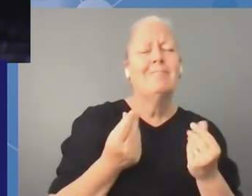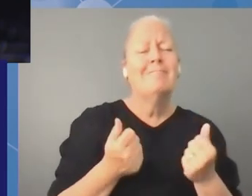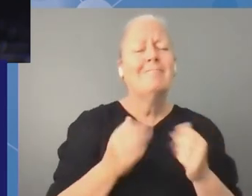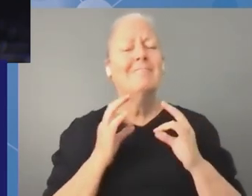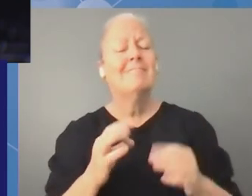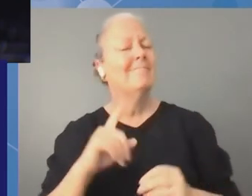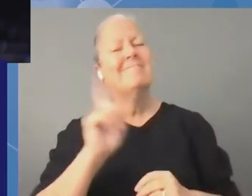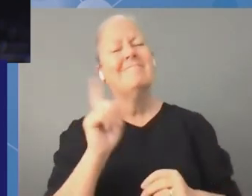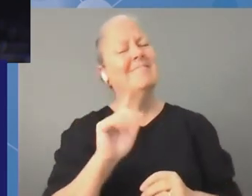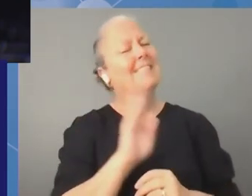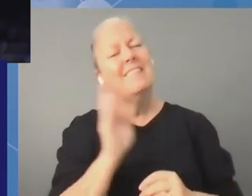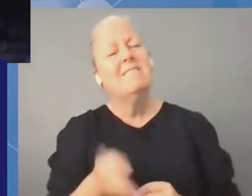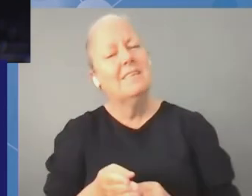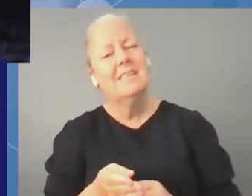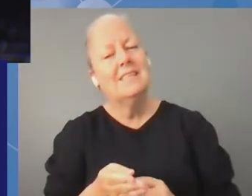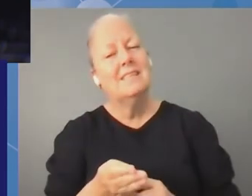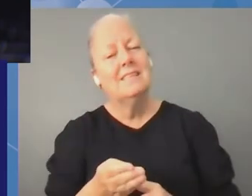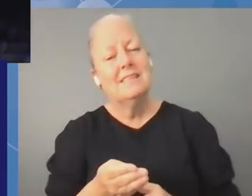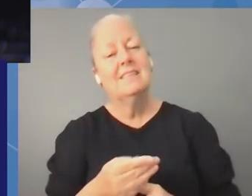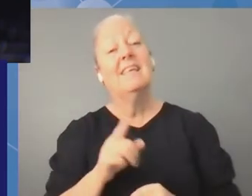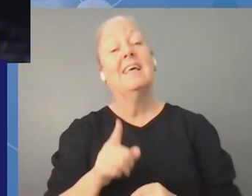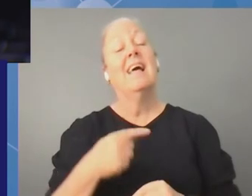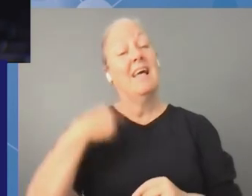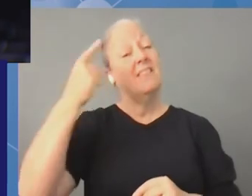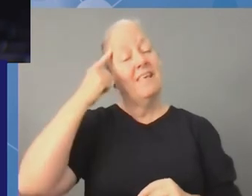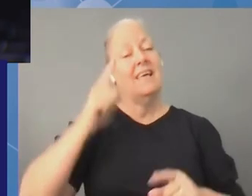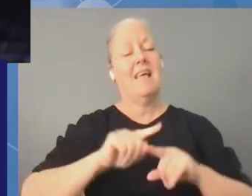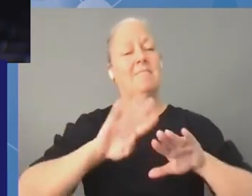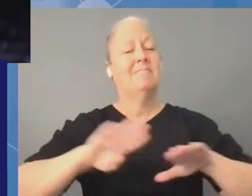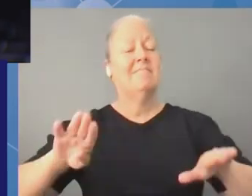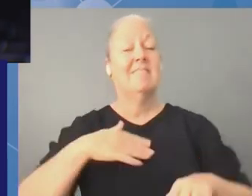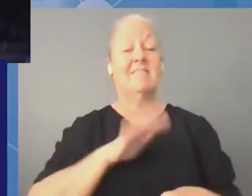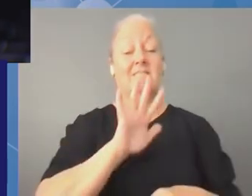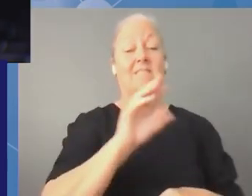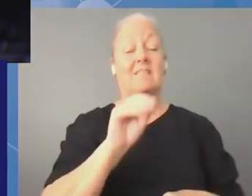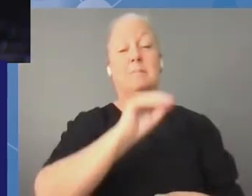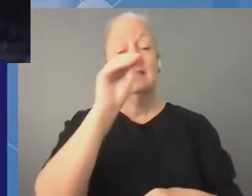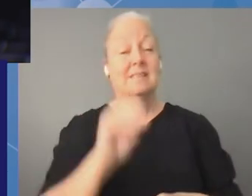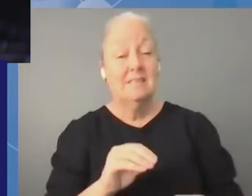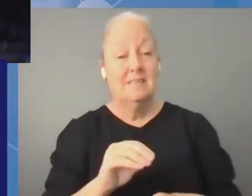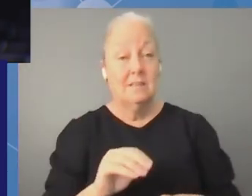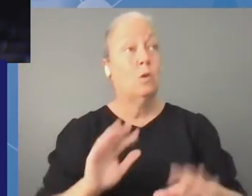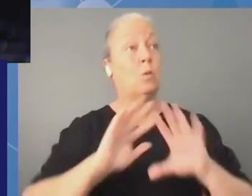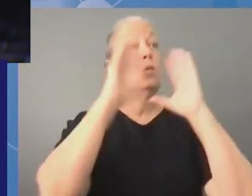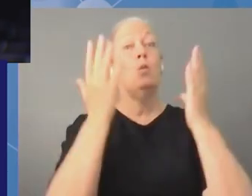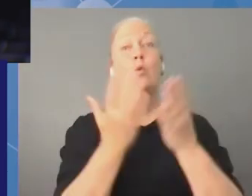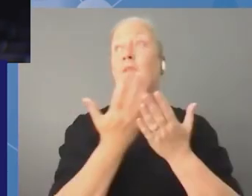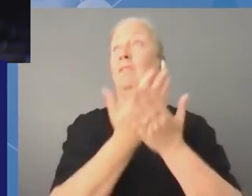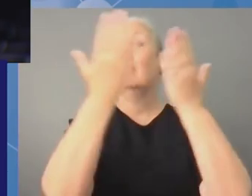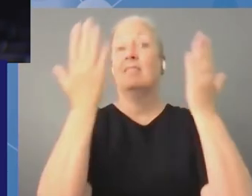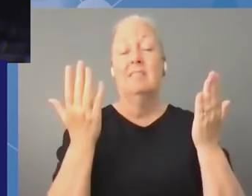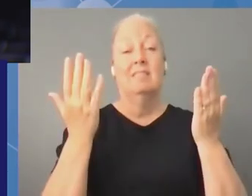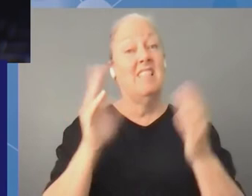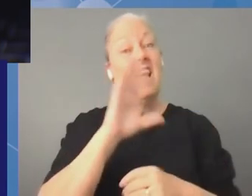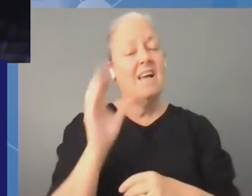联网的质量不会让我们满意，而现在的疫情的影响也是